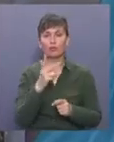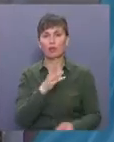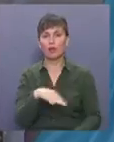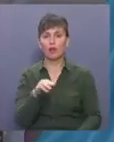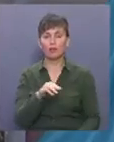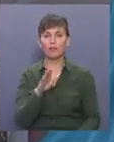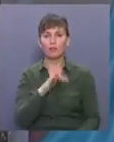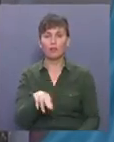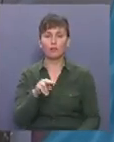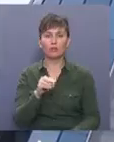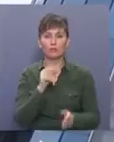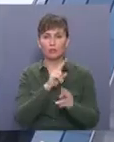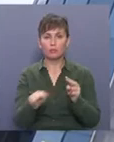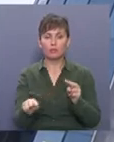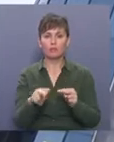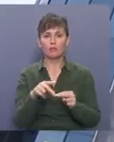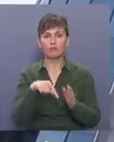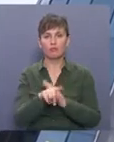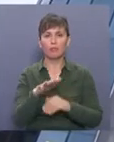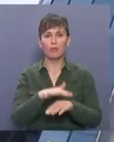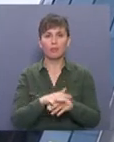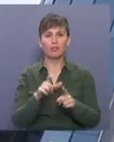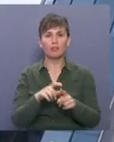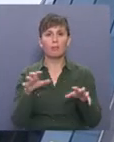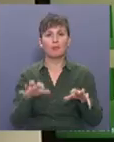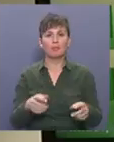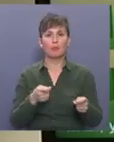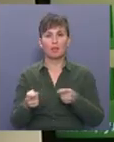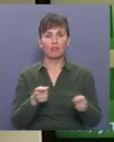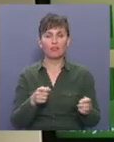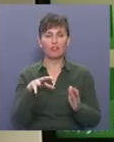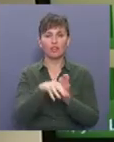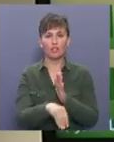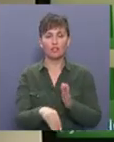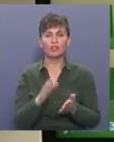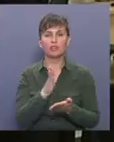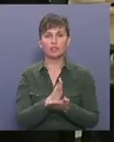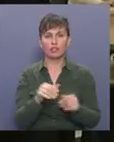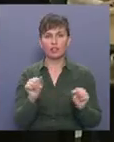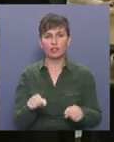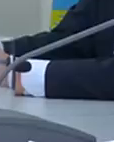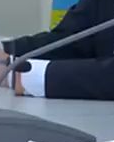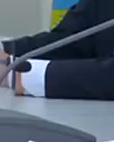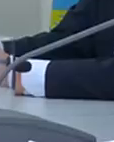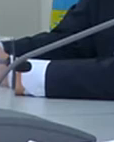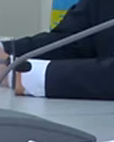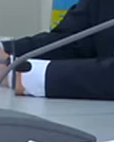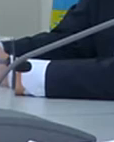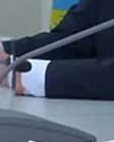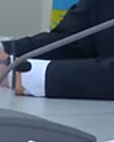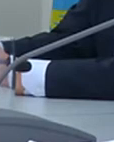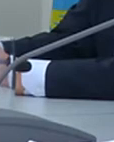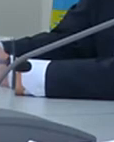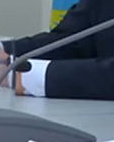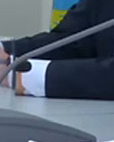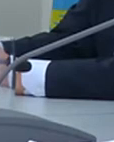тенге, затерявшихся в Казинвестбанке. По словам председателя правления, у вкладчиков все-таки есть шанс вернуть свои сбережения. Напомню, в